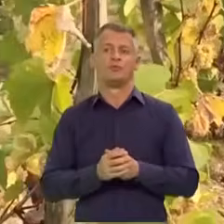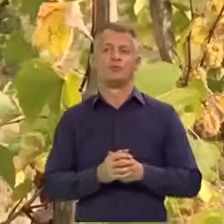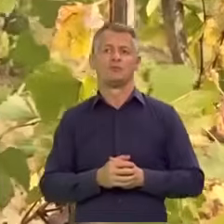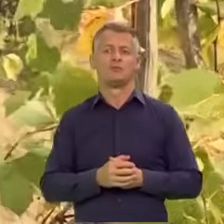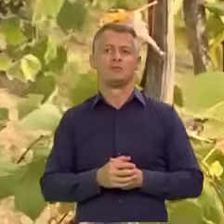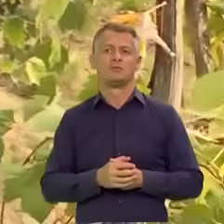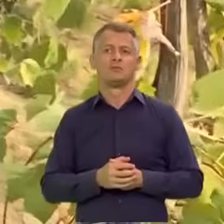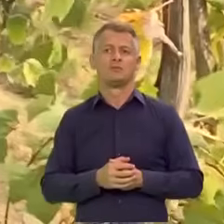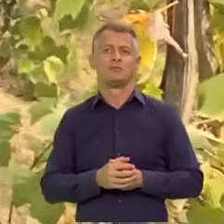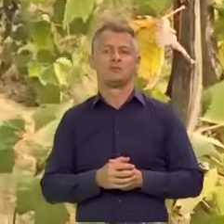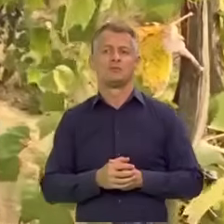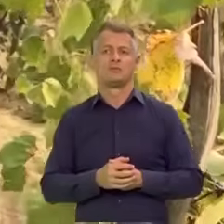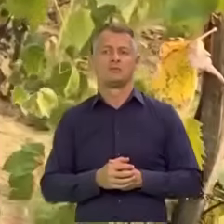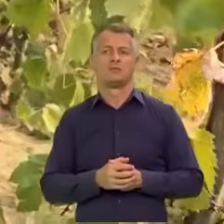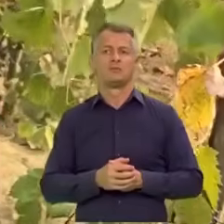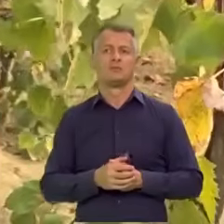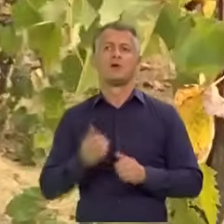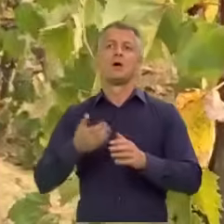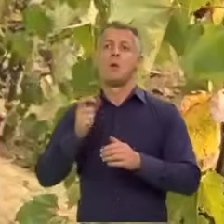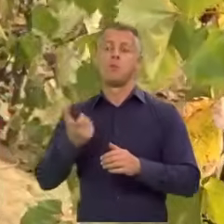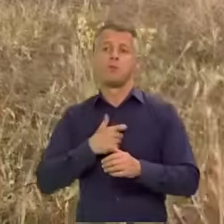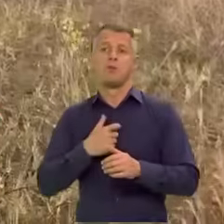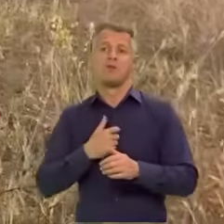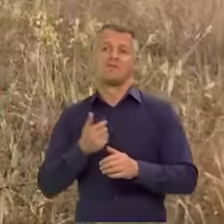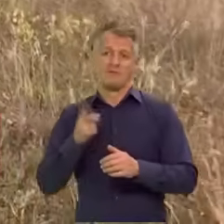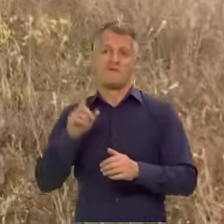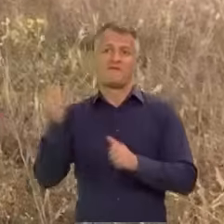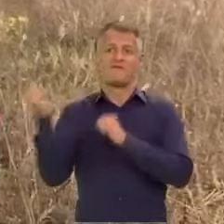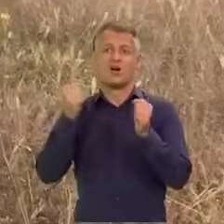aduce, poate să-l aducă înapoi. Îl aduce vântul.